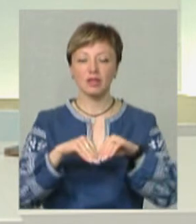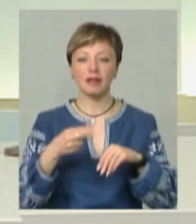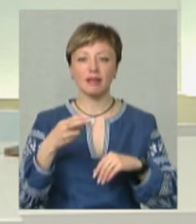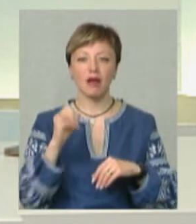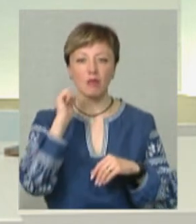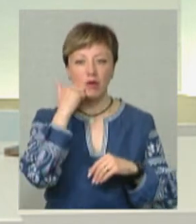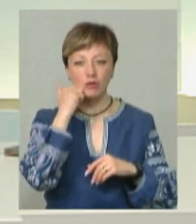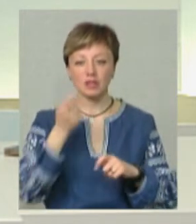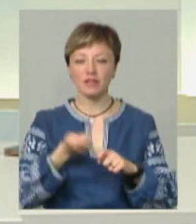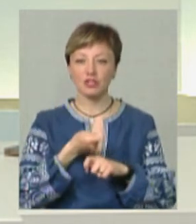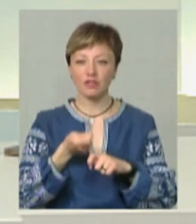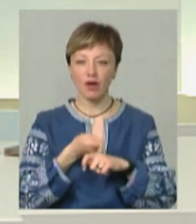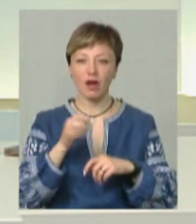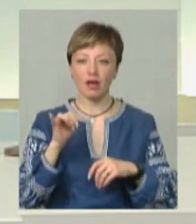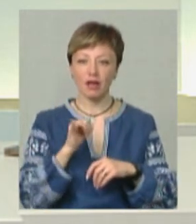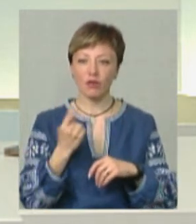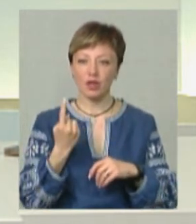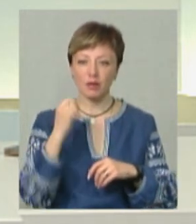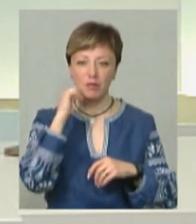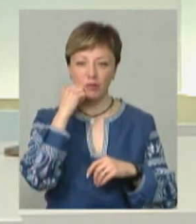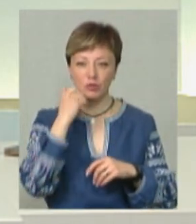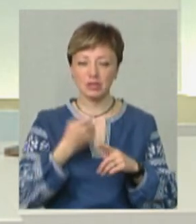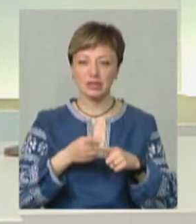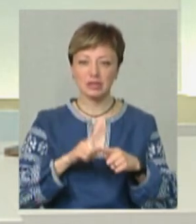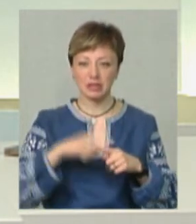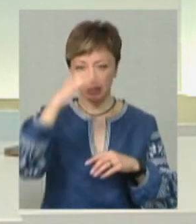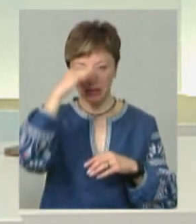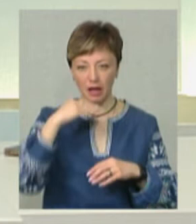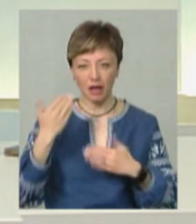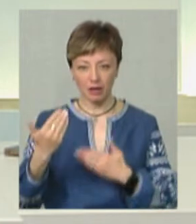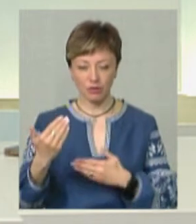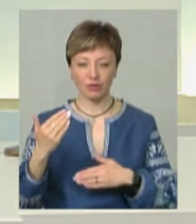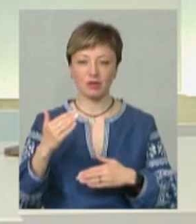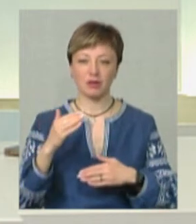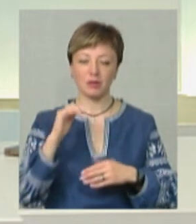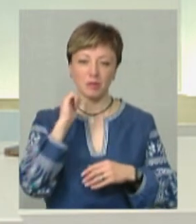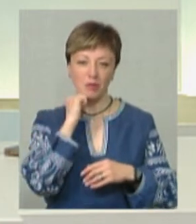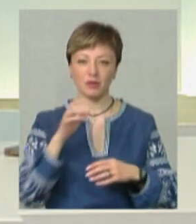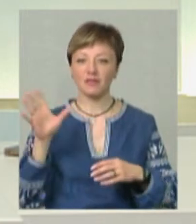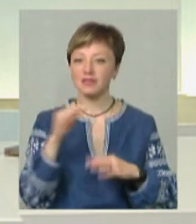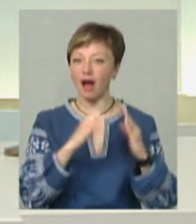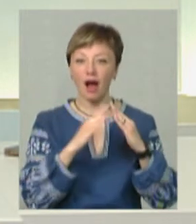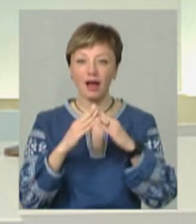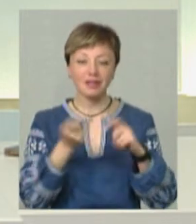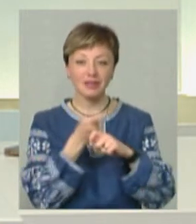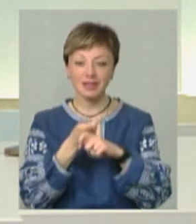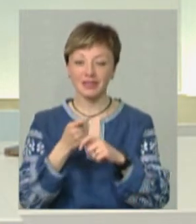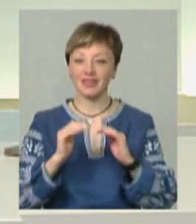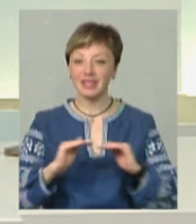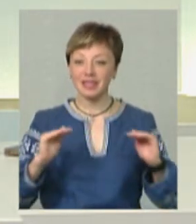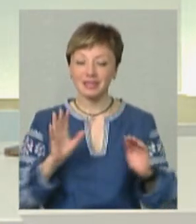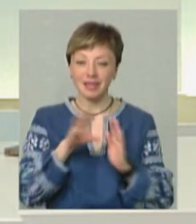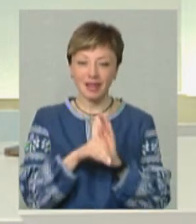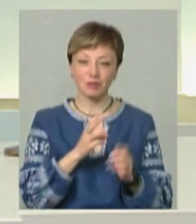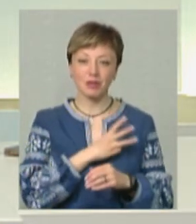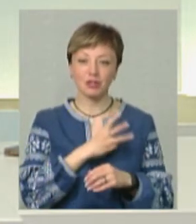бабусі вишивали, і в однієї з бабусь, це татової мами, вся хата була вишита. Ще в дитинстві заклалося це